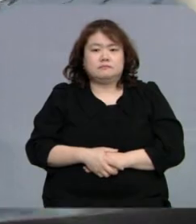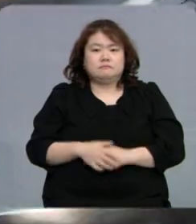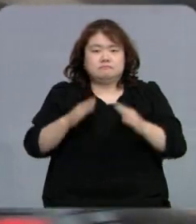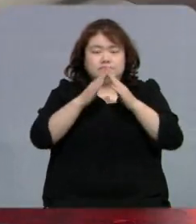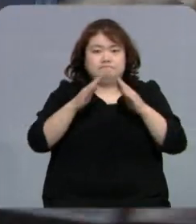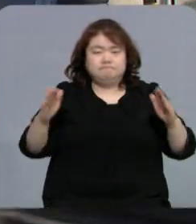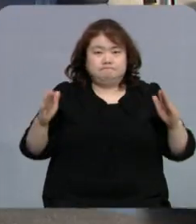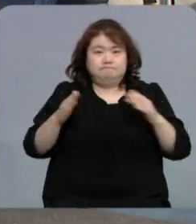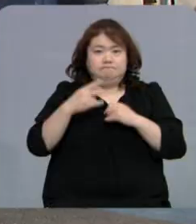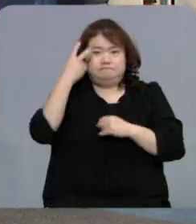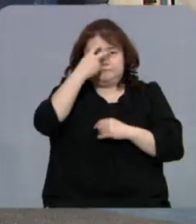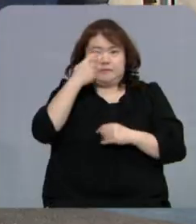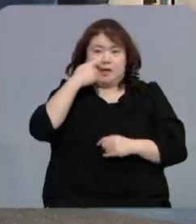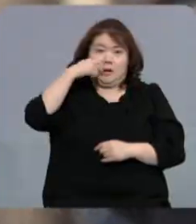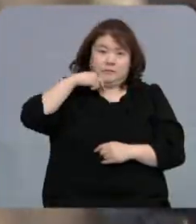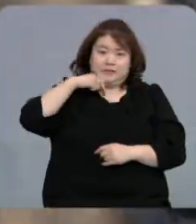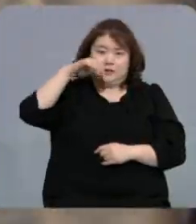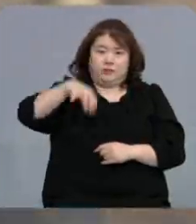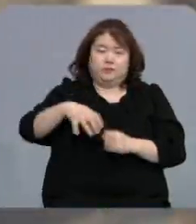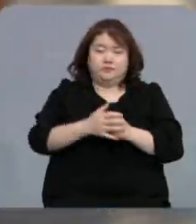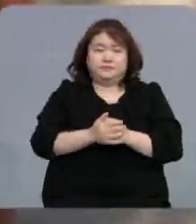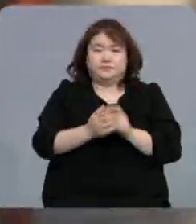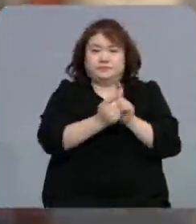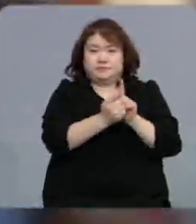전주의 한 선별진료소.